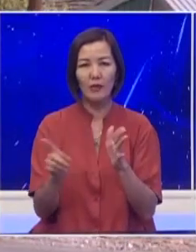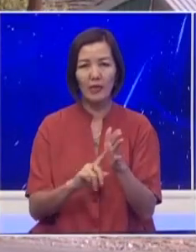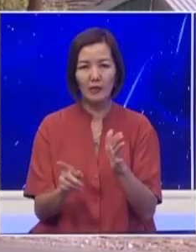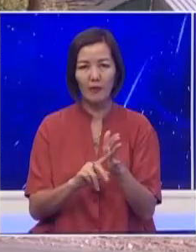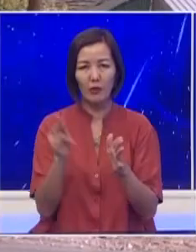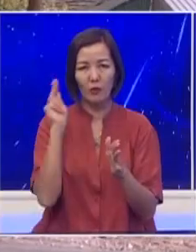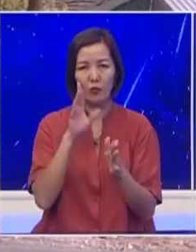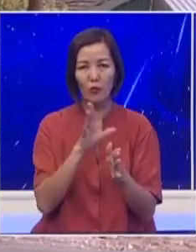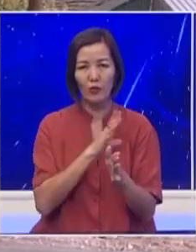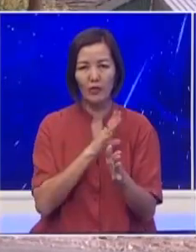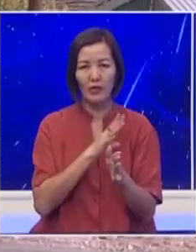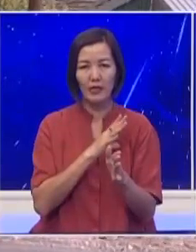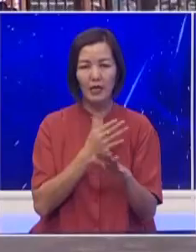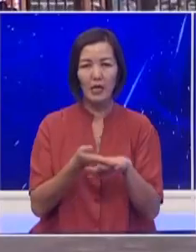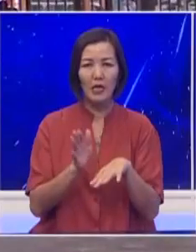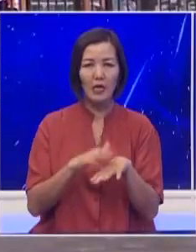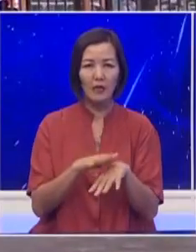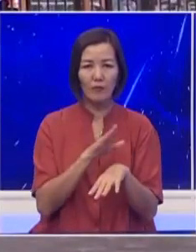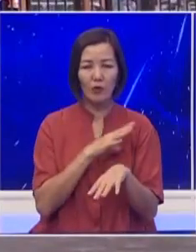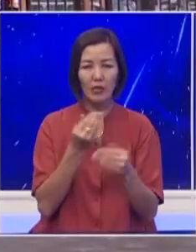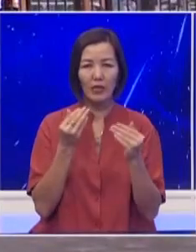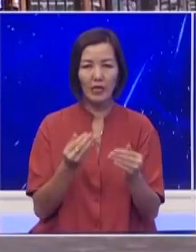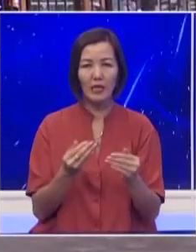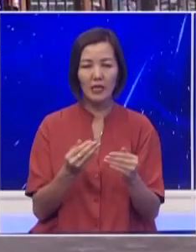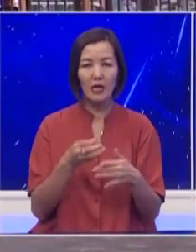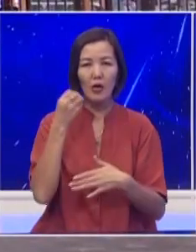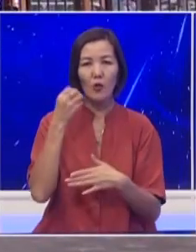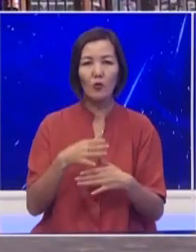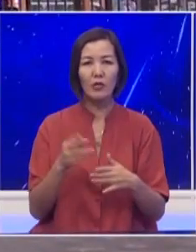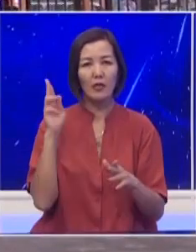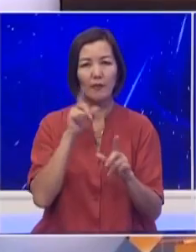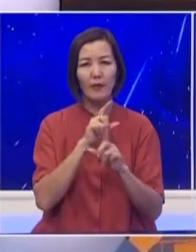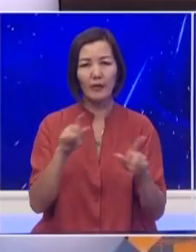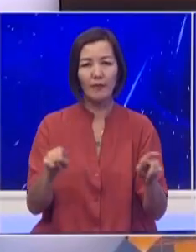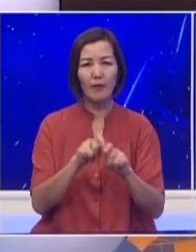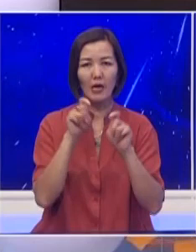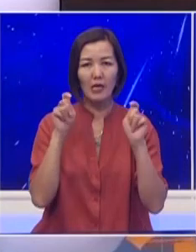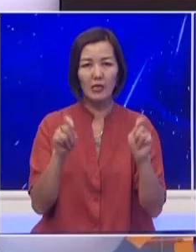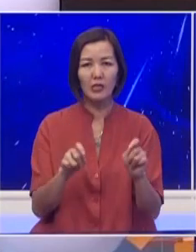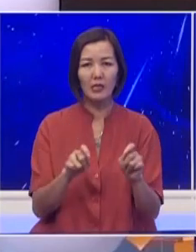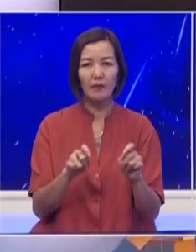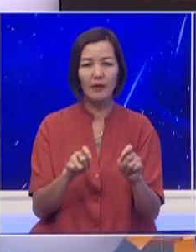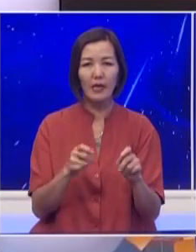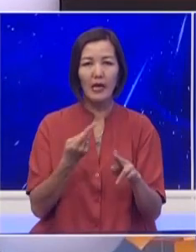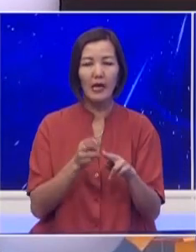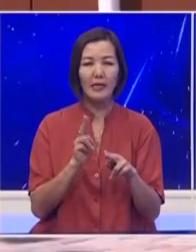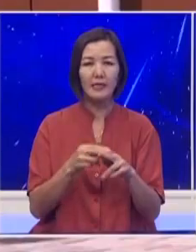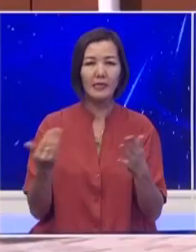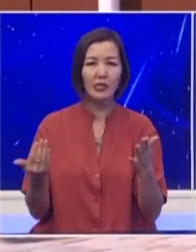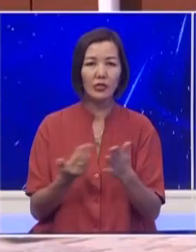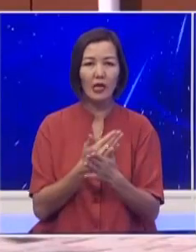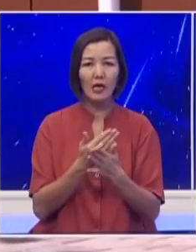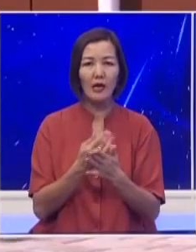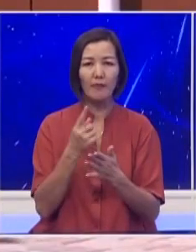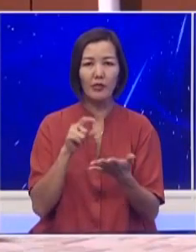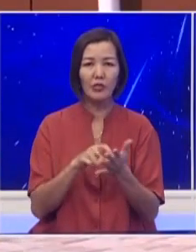тасымалмен қатынап жол қиындығын көріп келген. Енді міне ауыл ортасынан еңселі білім ордасы бой көтеріп, ақ түйенің қарны жарылып отыр.